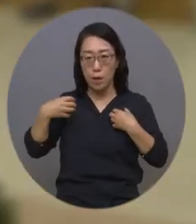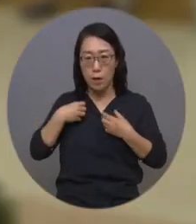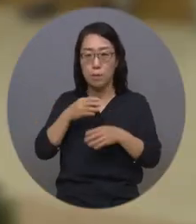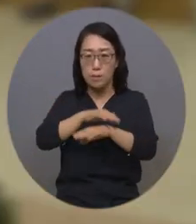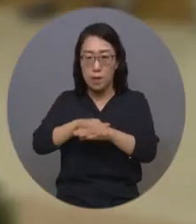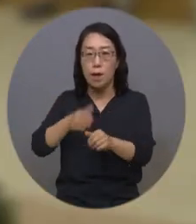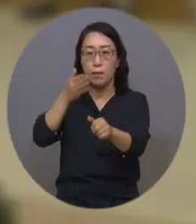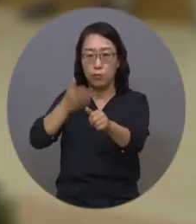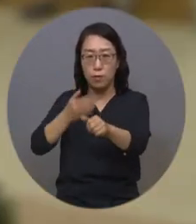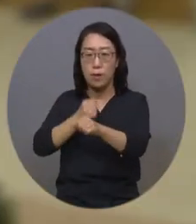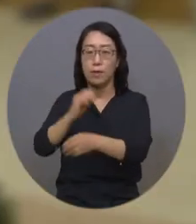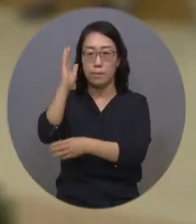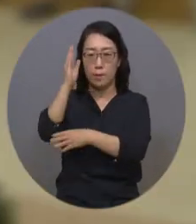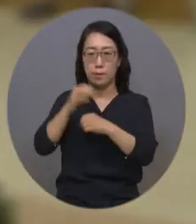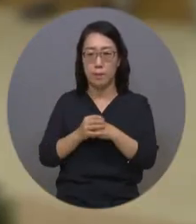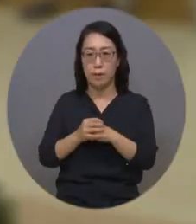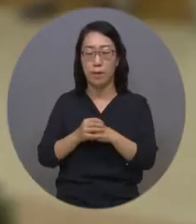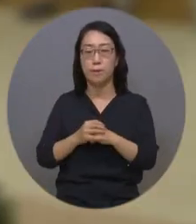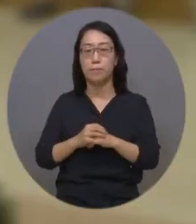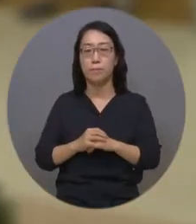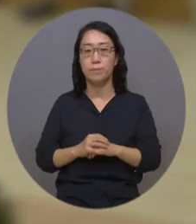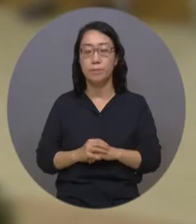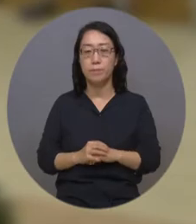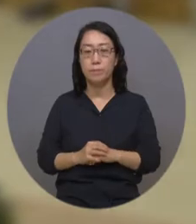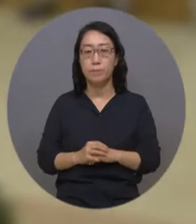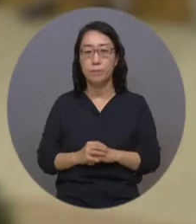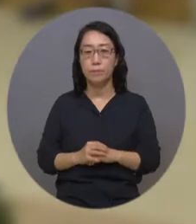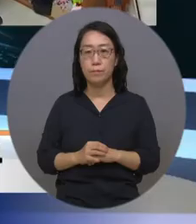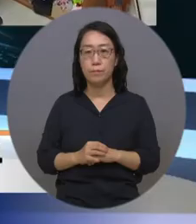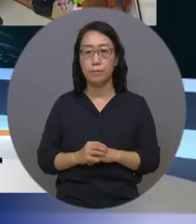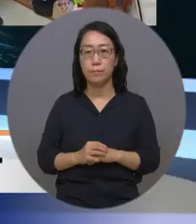당부했습니다. 복지TV 뉴스 이가연입니다.